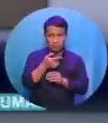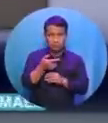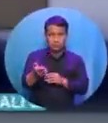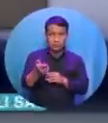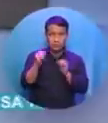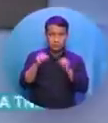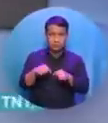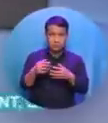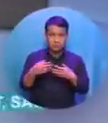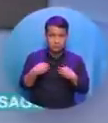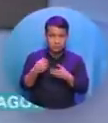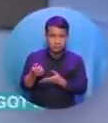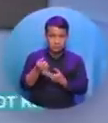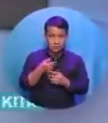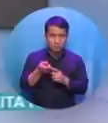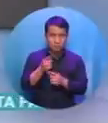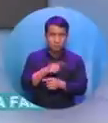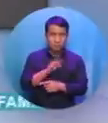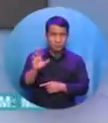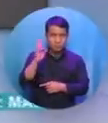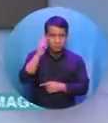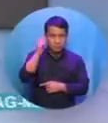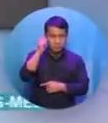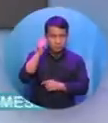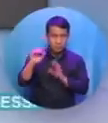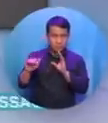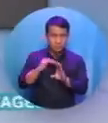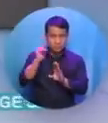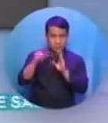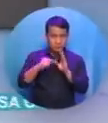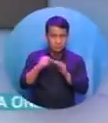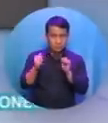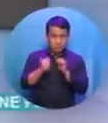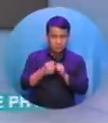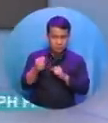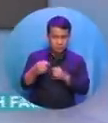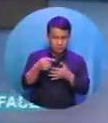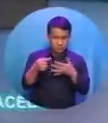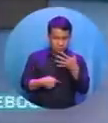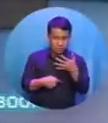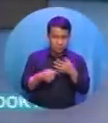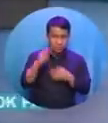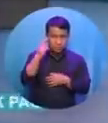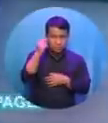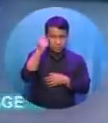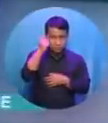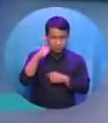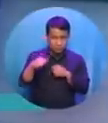kayong makatanggap ng tulong mula kay Idol. I-send ang video kasama ang inyong contact number sa